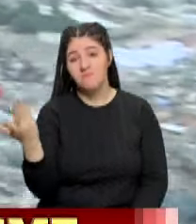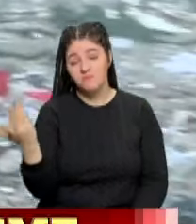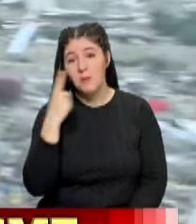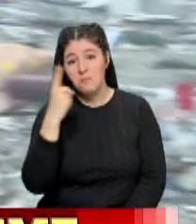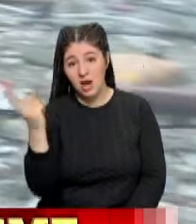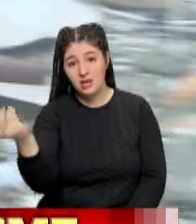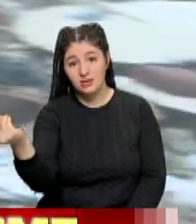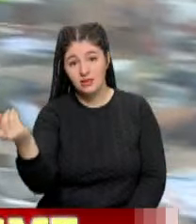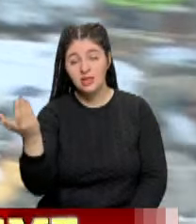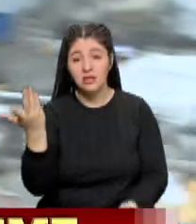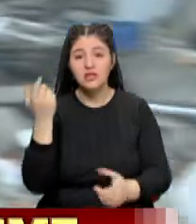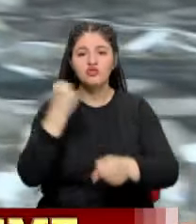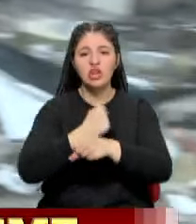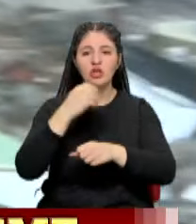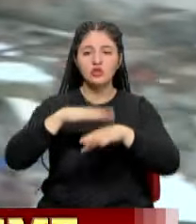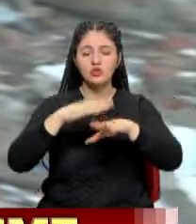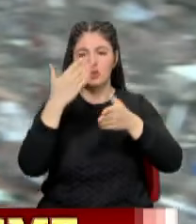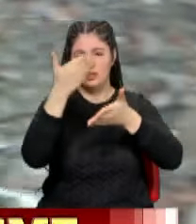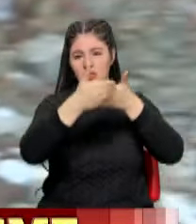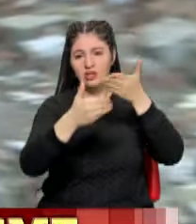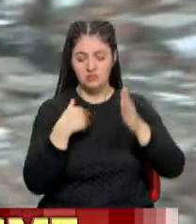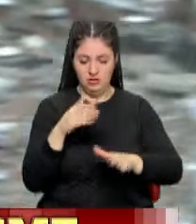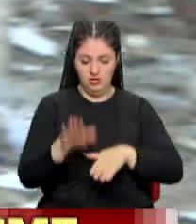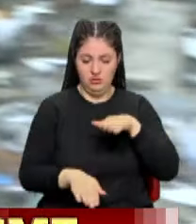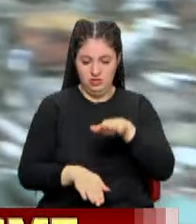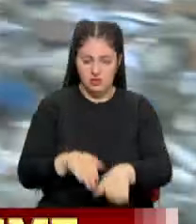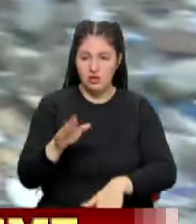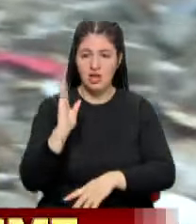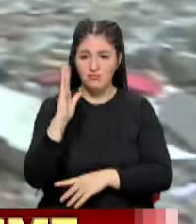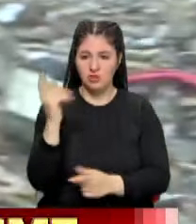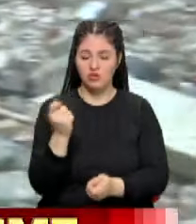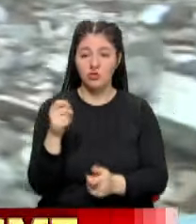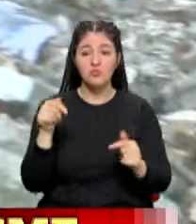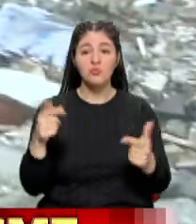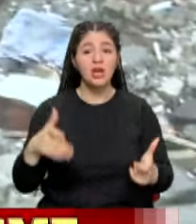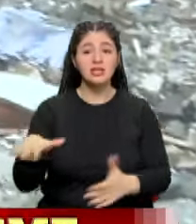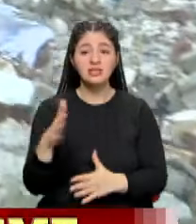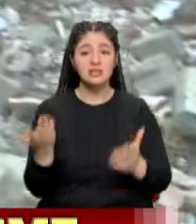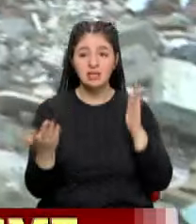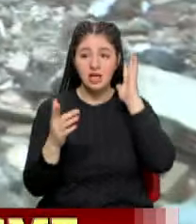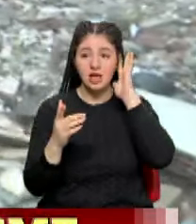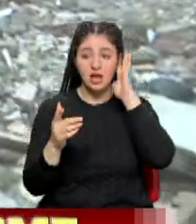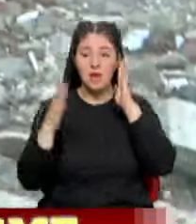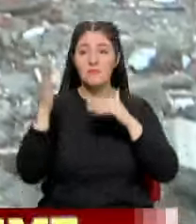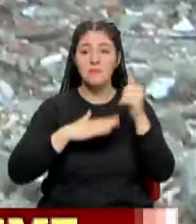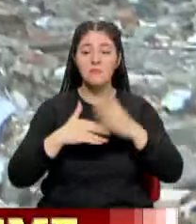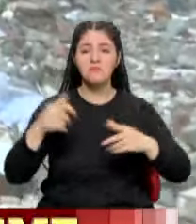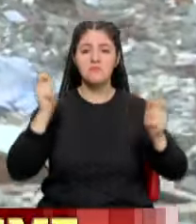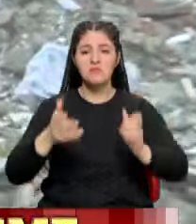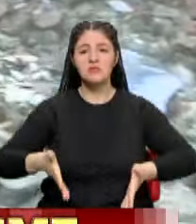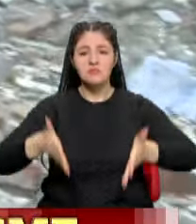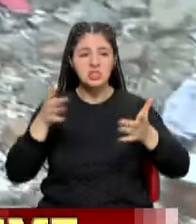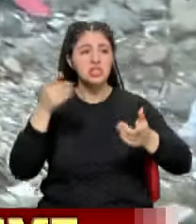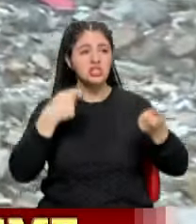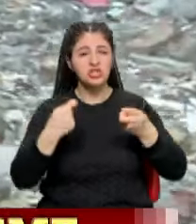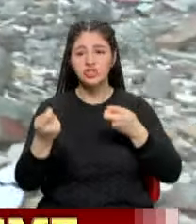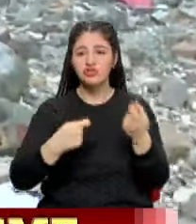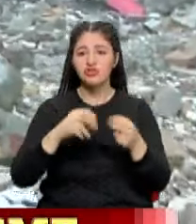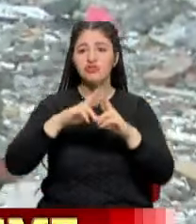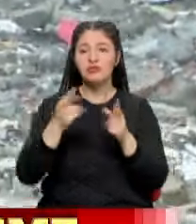Bakın molozlar üzerinde şöyle adım adım yürümeye çalışıyoruz. Burası yapıların, binaların, iş yerlerinin